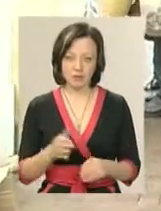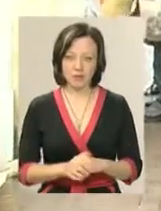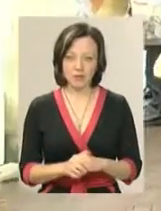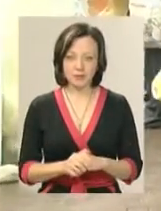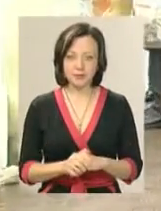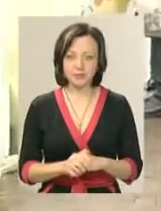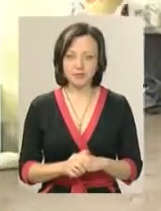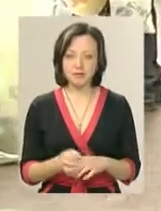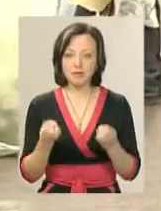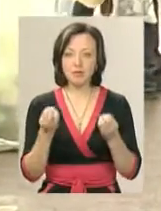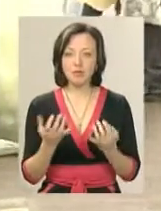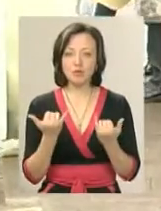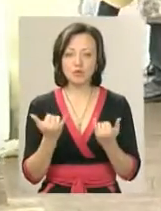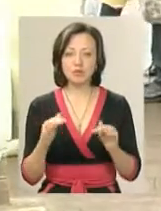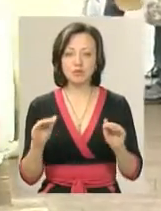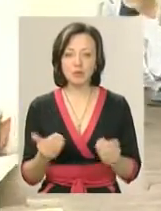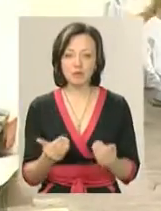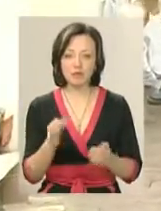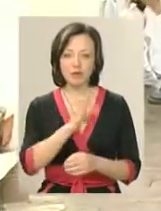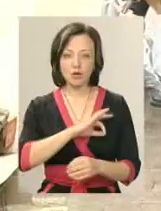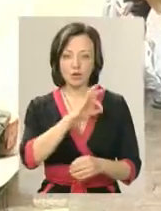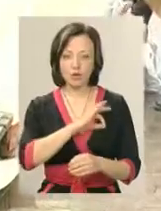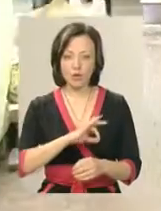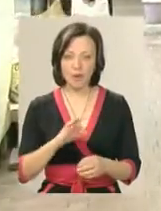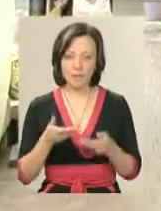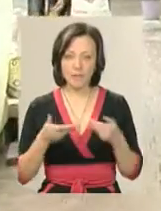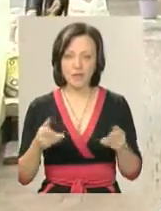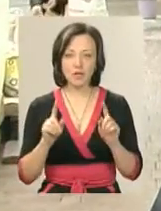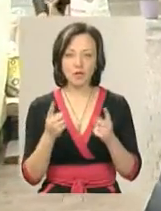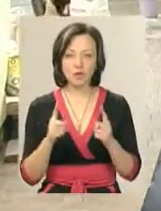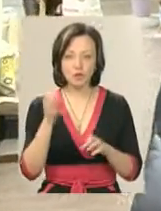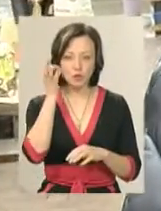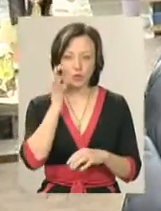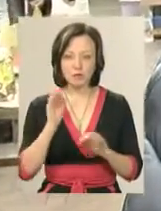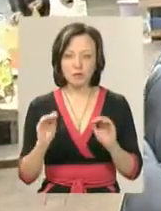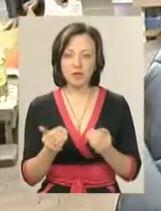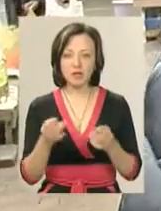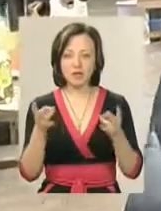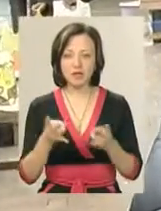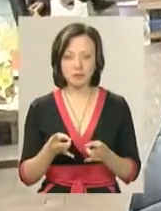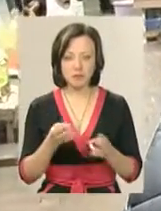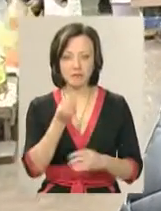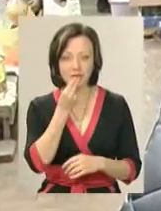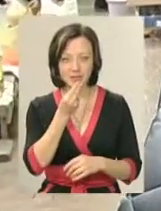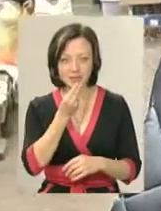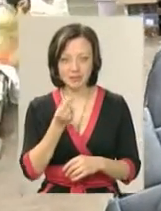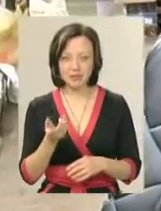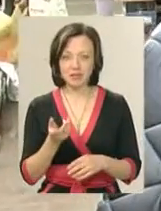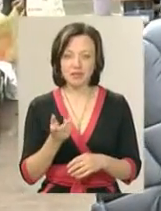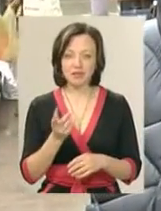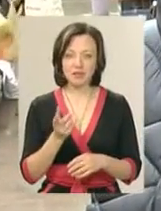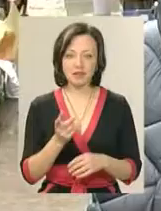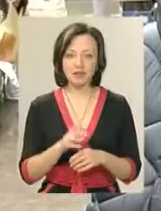менше зараз використовуємо, тому що солодкого менше потрібно, потім не